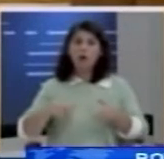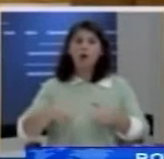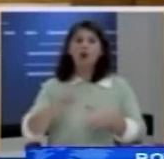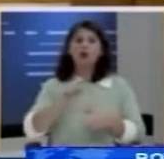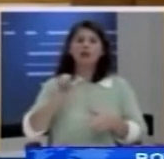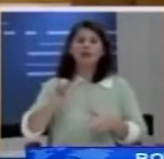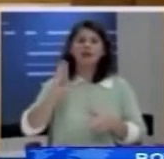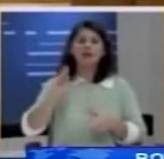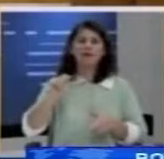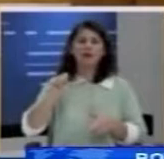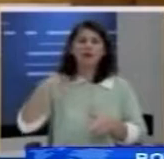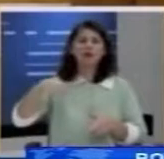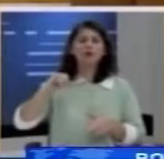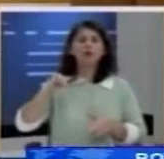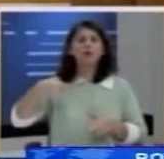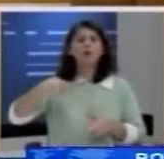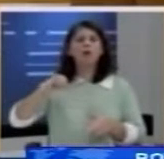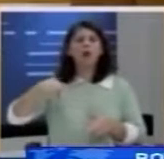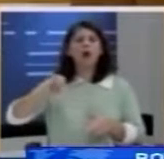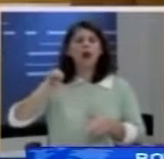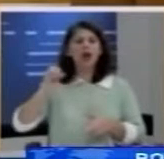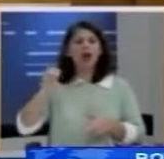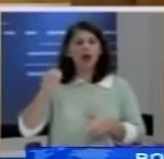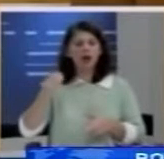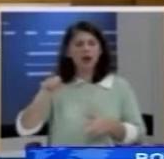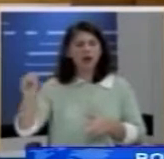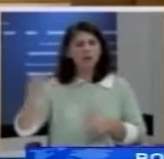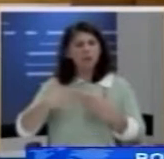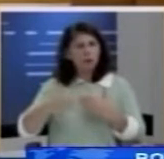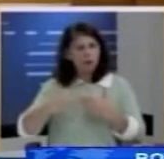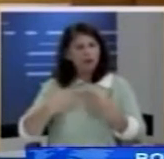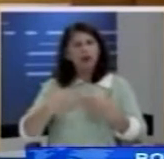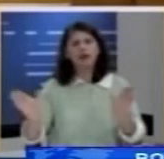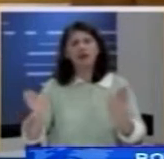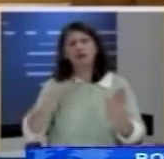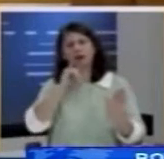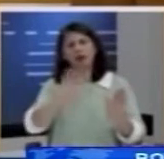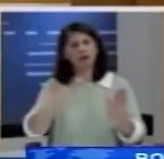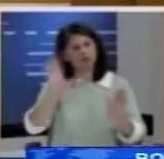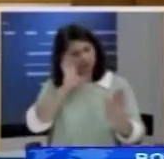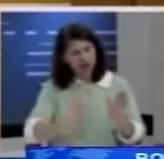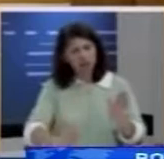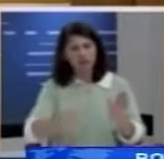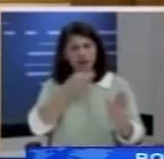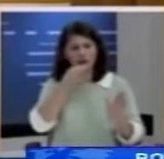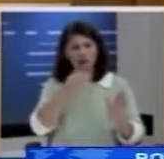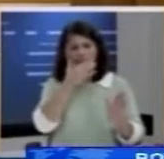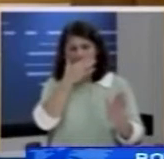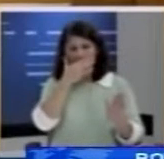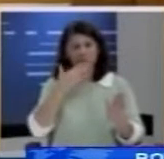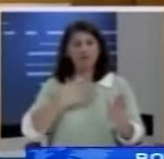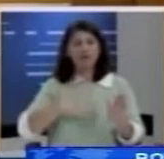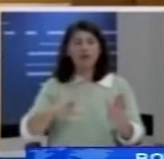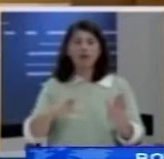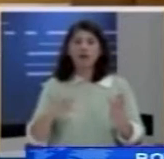Σεβαστοπόλεως η πόρτα μου είναι πάντα ανοιχτή. Και δεν το λέω μεταφορικά, το λέω κυριολεκτικά. Θέλαμε